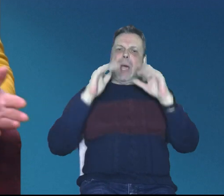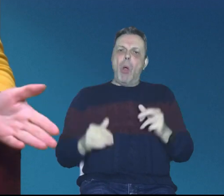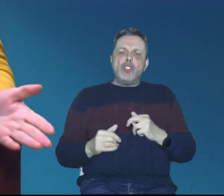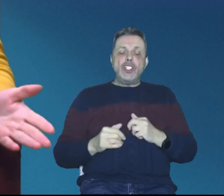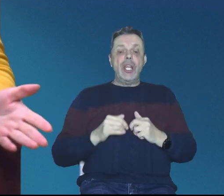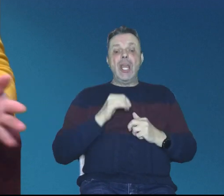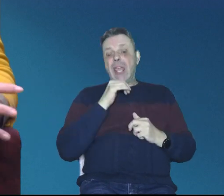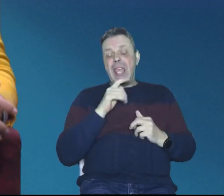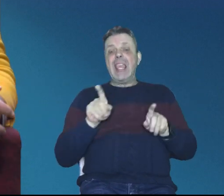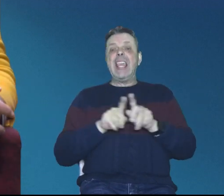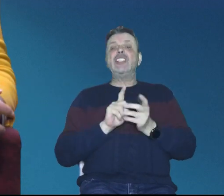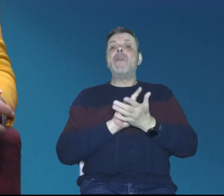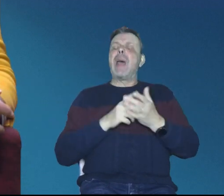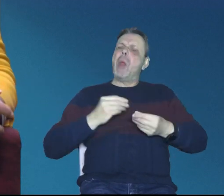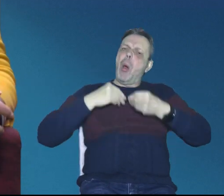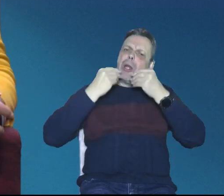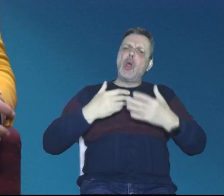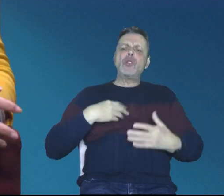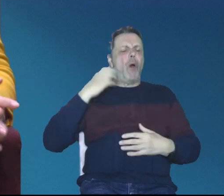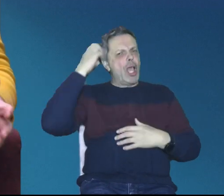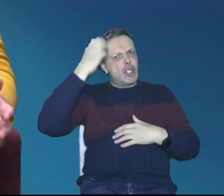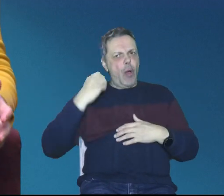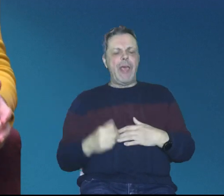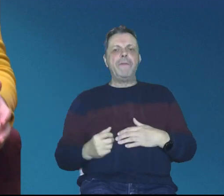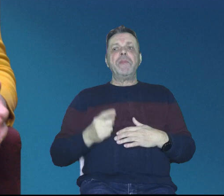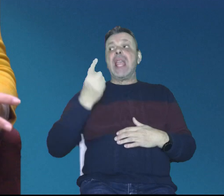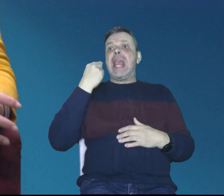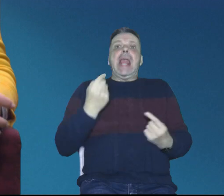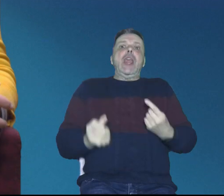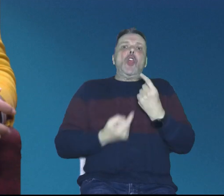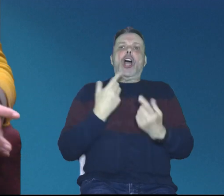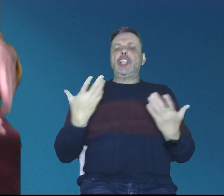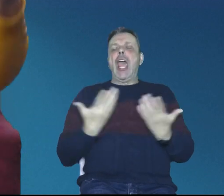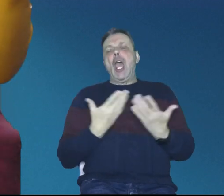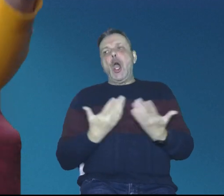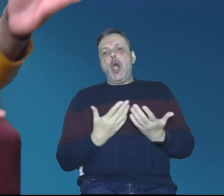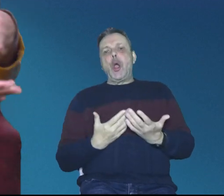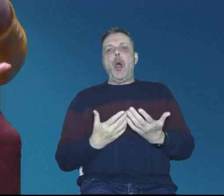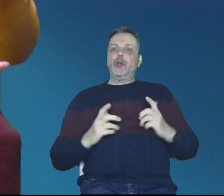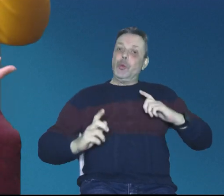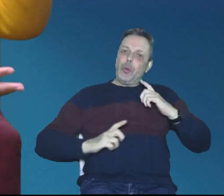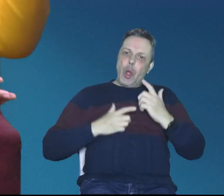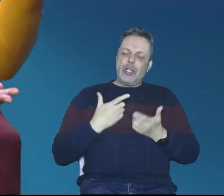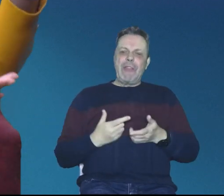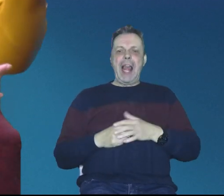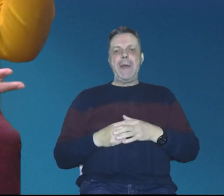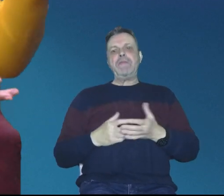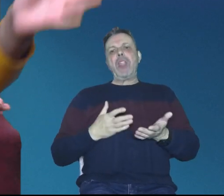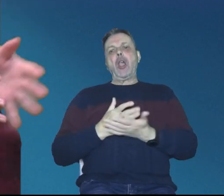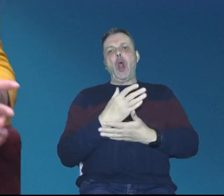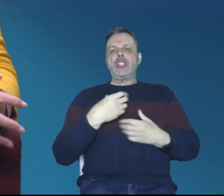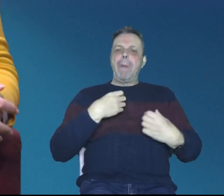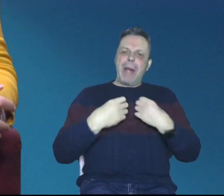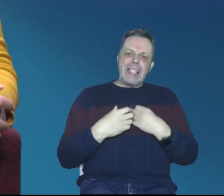za Božić i istovremeno prepričavaju svoje snove ili dogodovštine koje su